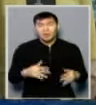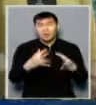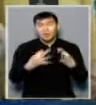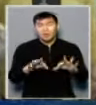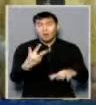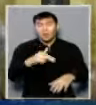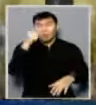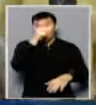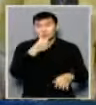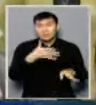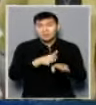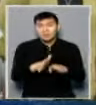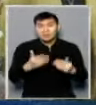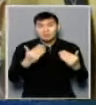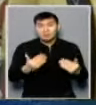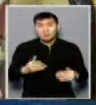тәуелсіздіктің 30 жылдығында